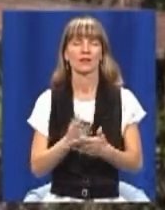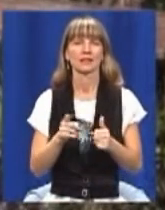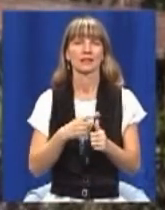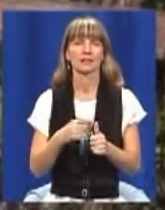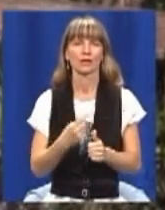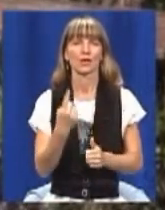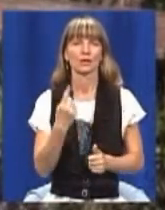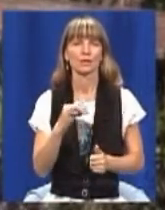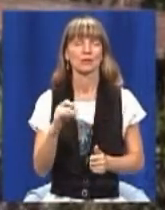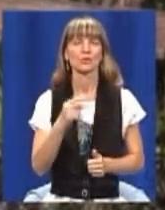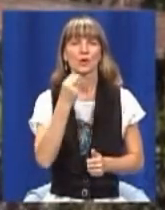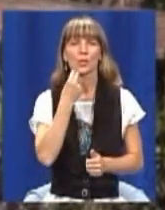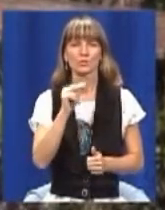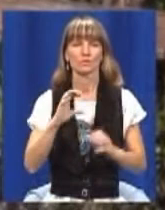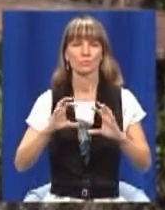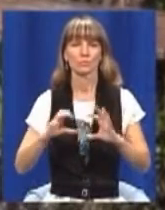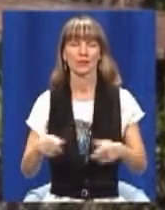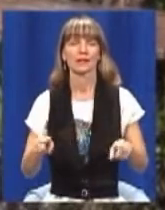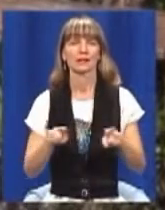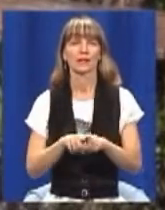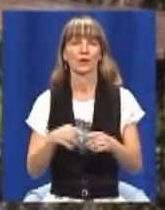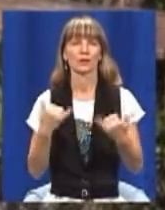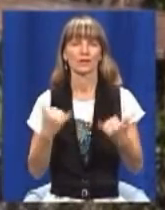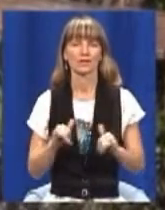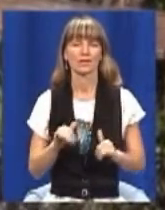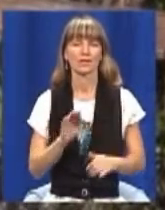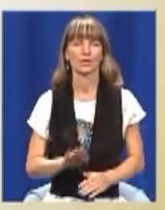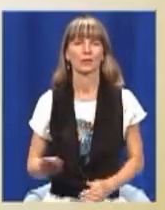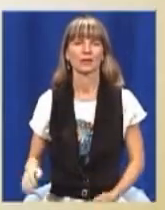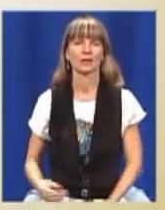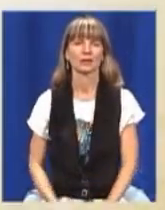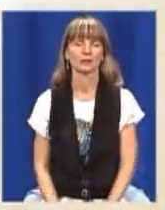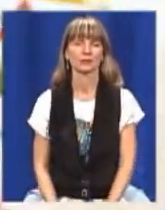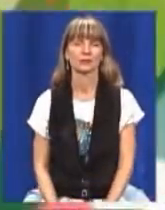одним із найгарніших у світі. Ось така дивовижа – малята.